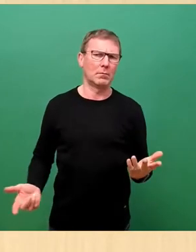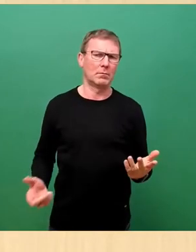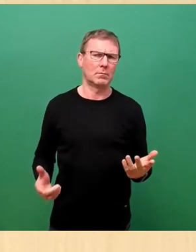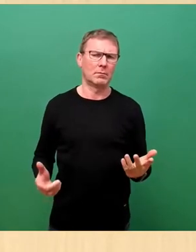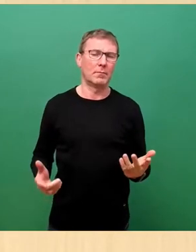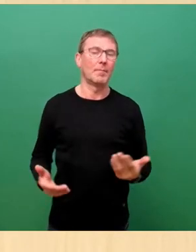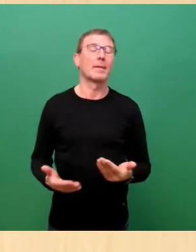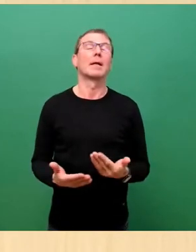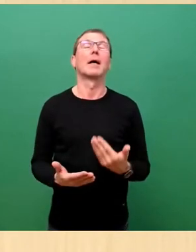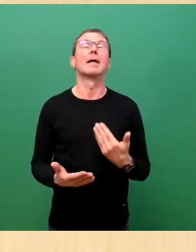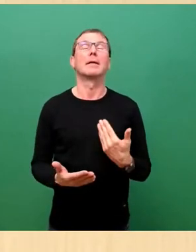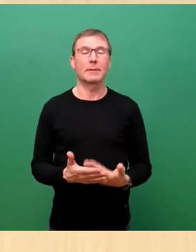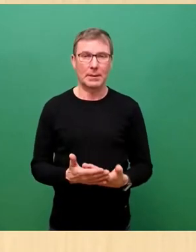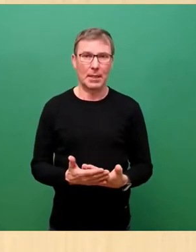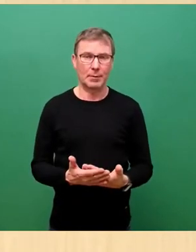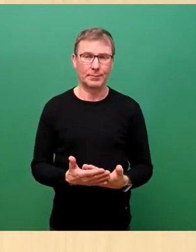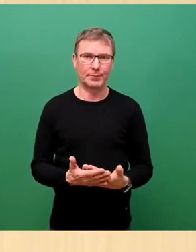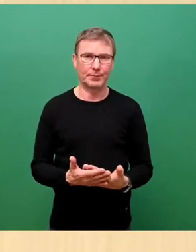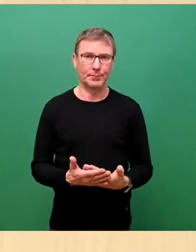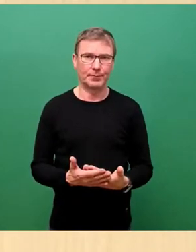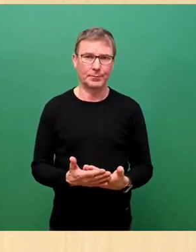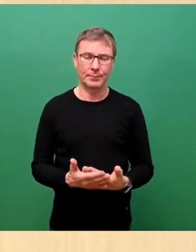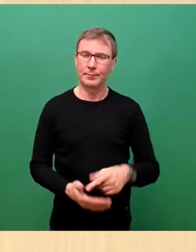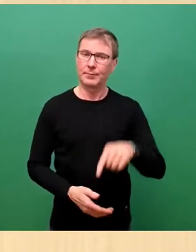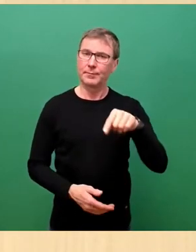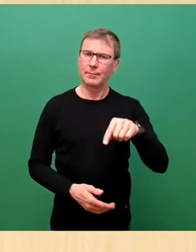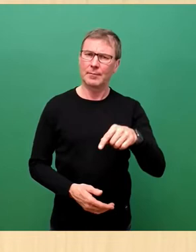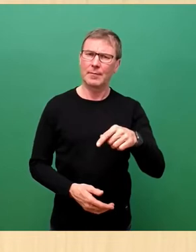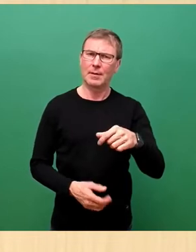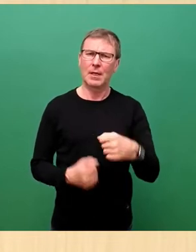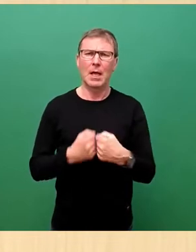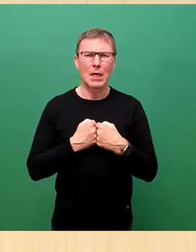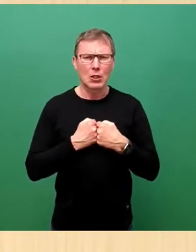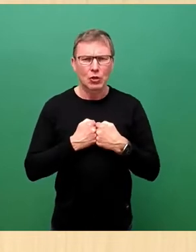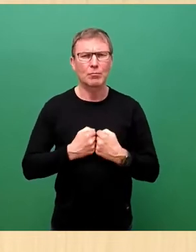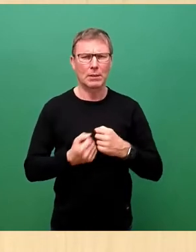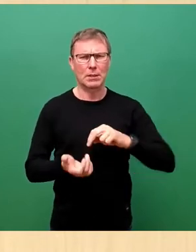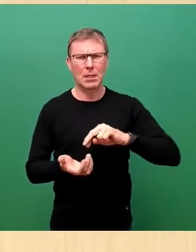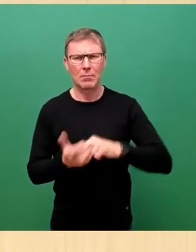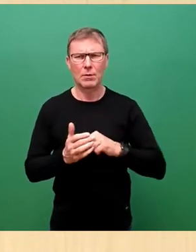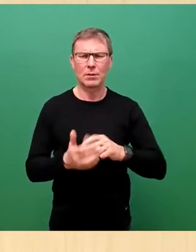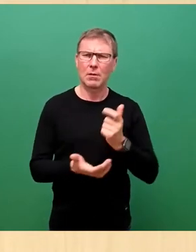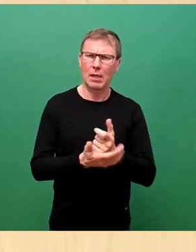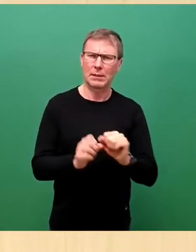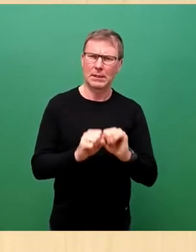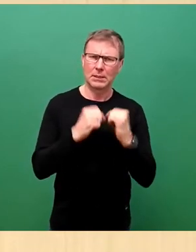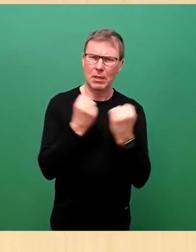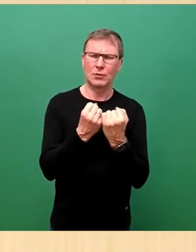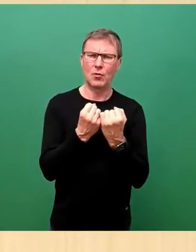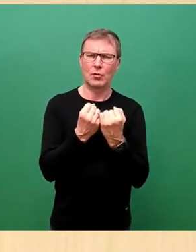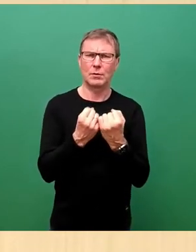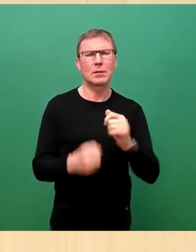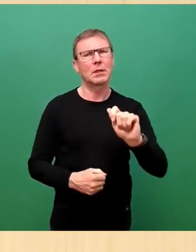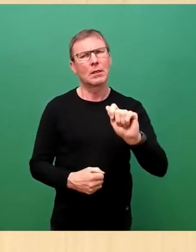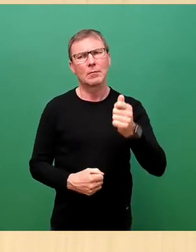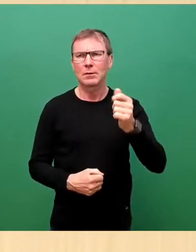deshalb, in dieser äußerst angespannten politischen Lage, ist Besonnenheit